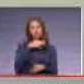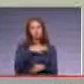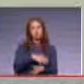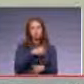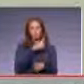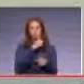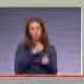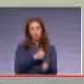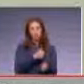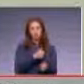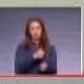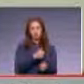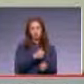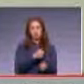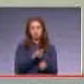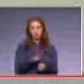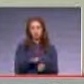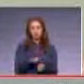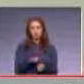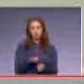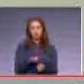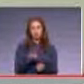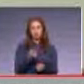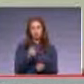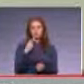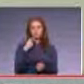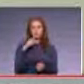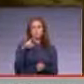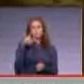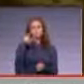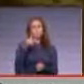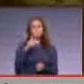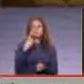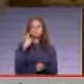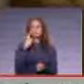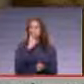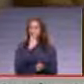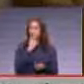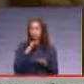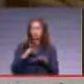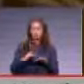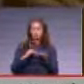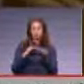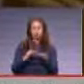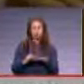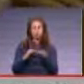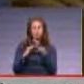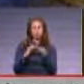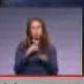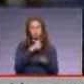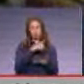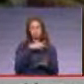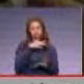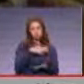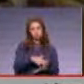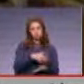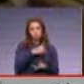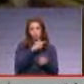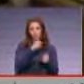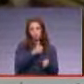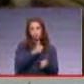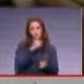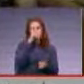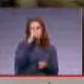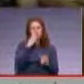والحاجة التانية اللي كانت موجودة معها، الست التانية اللي قالت ما أنا سمعت الكلام ده. ربنا يقويك